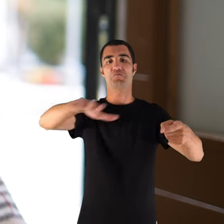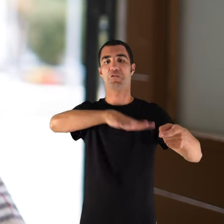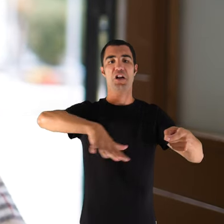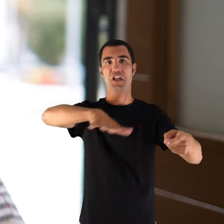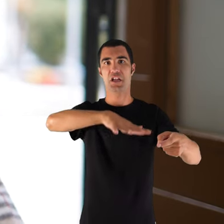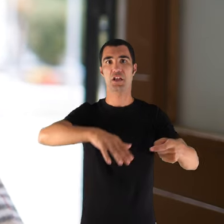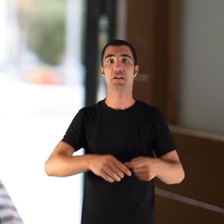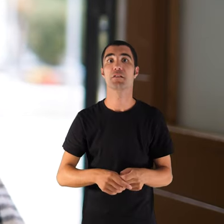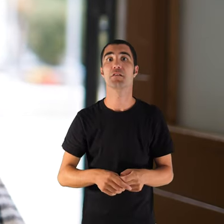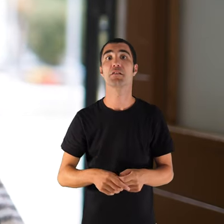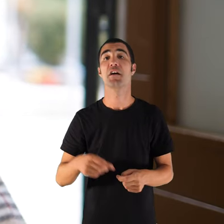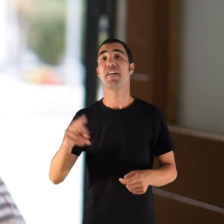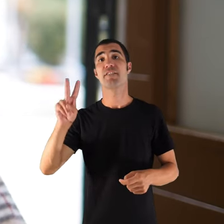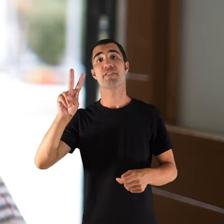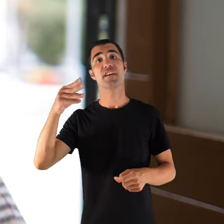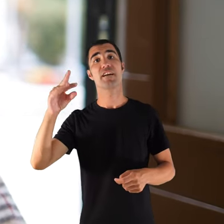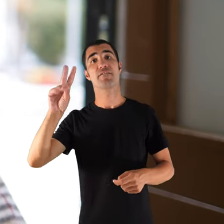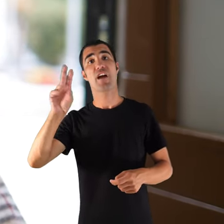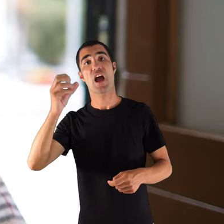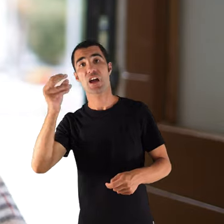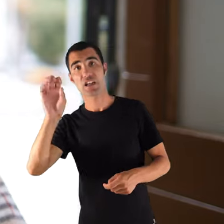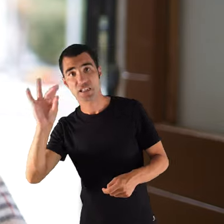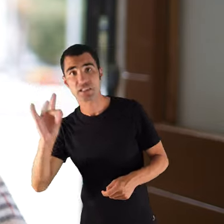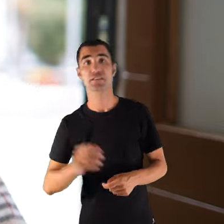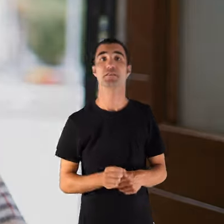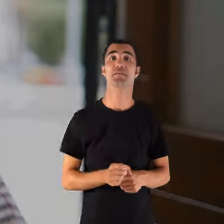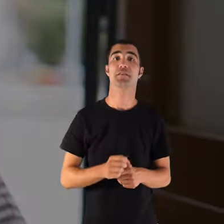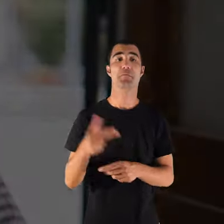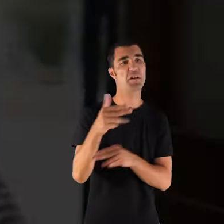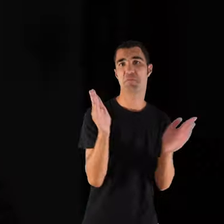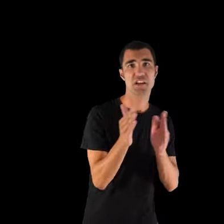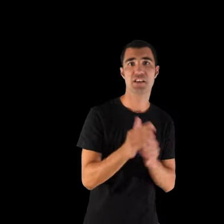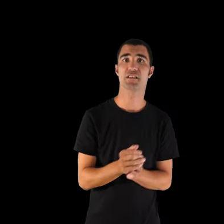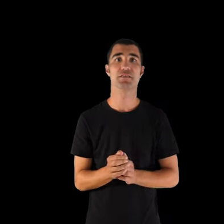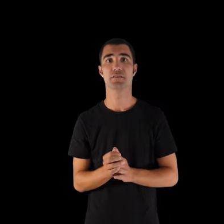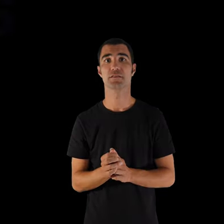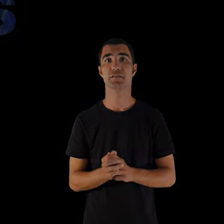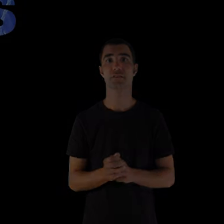vaques, perrai, ben petit. Ben per fer, de fer brou.